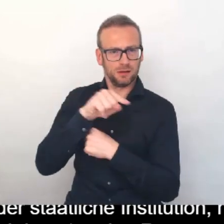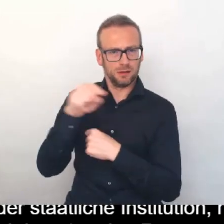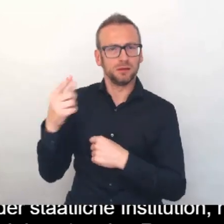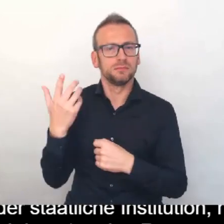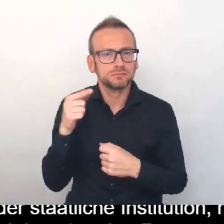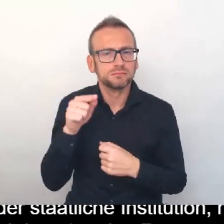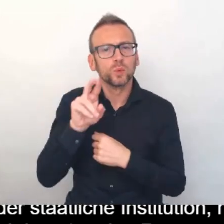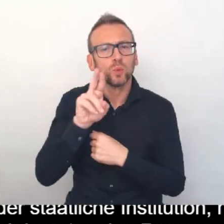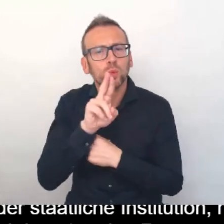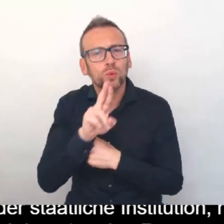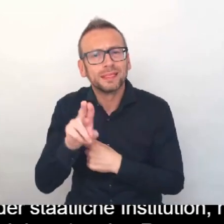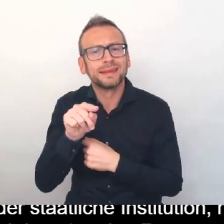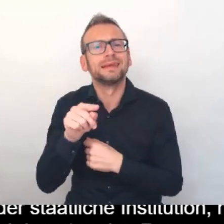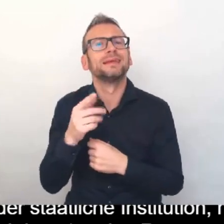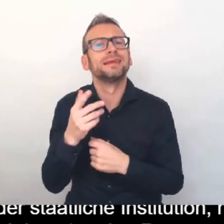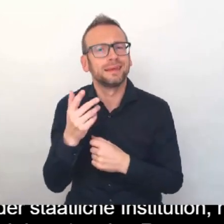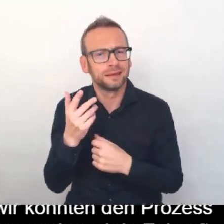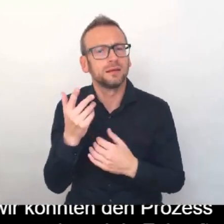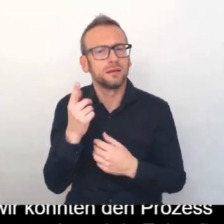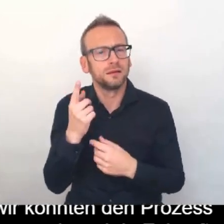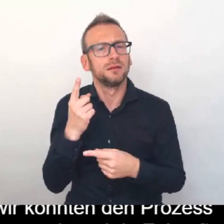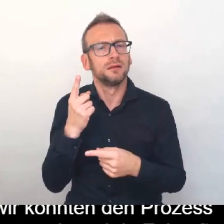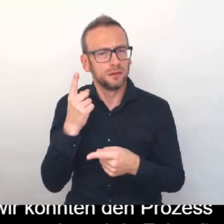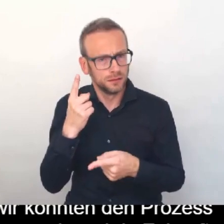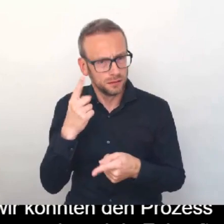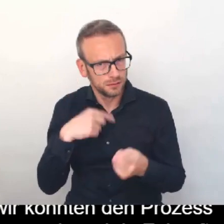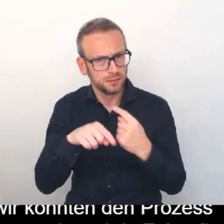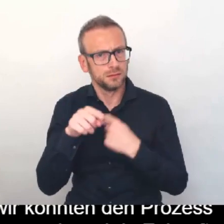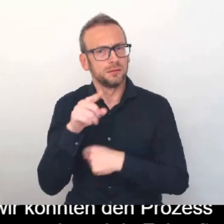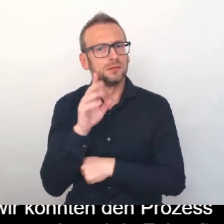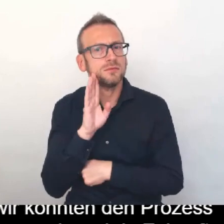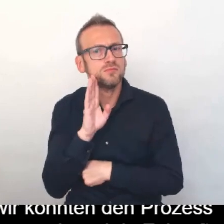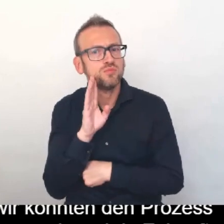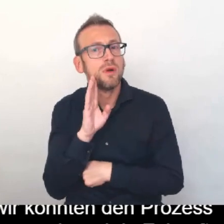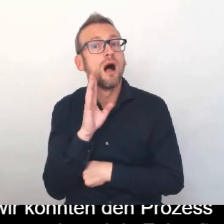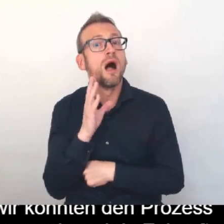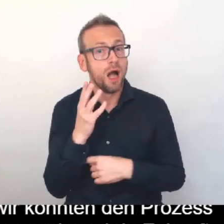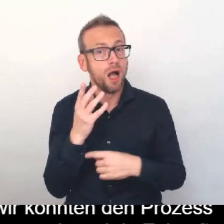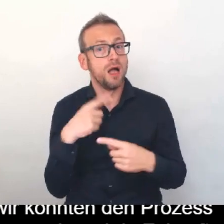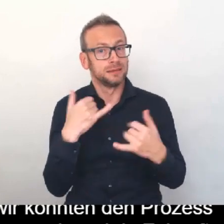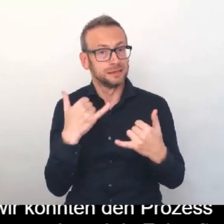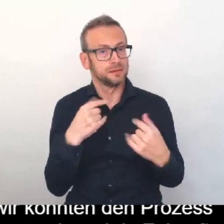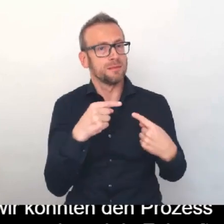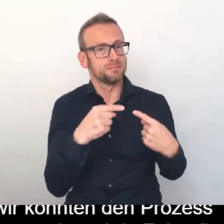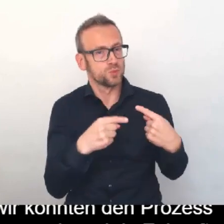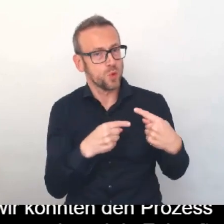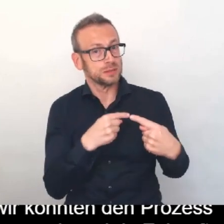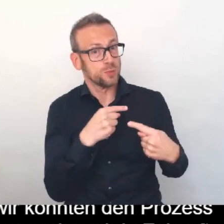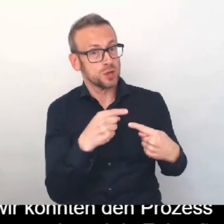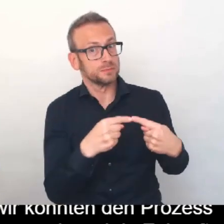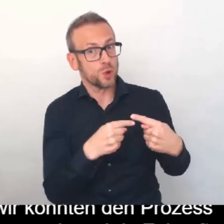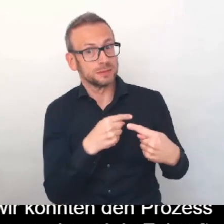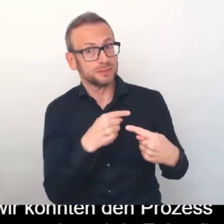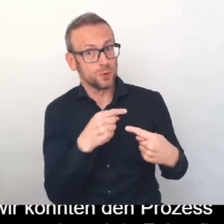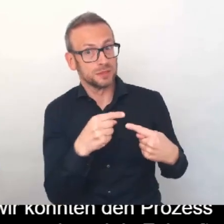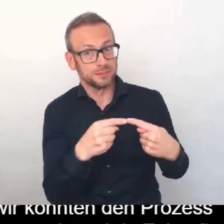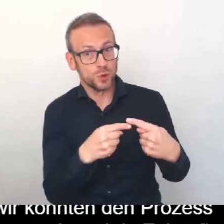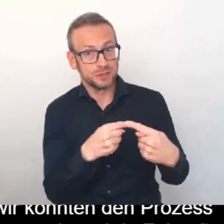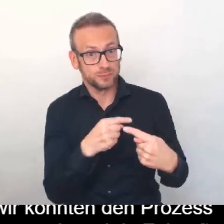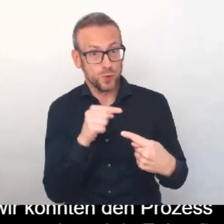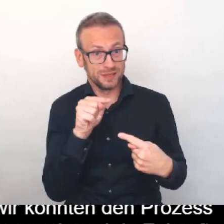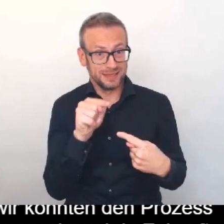noch eine gewisse Zeit in Anspruch nehmen. Aber wir haben heute den Startschuss für diese Entwicklung gegeben. Und da bin ich ganz zuversichtlich,